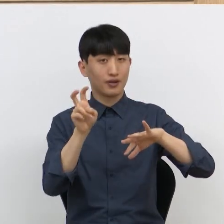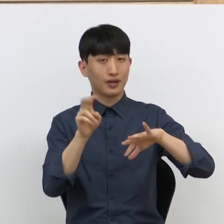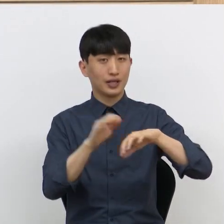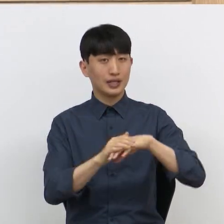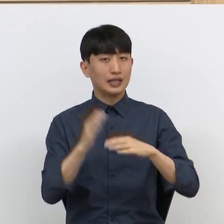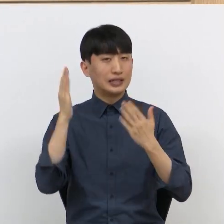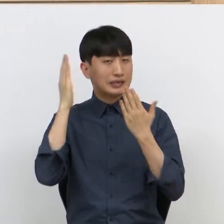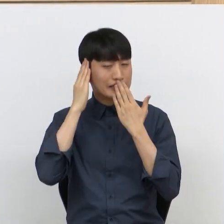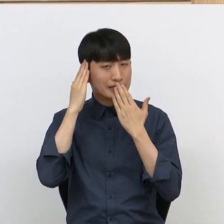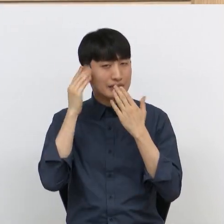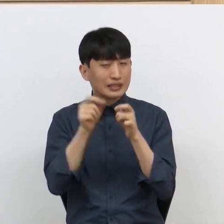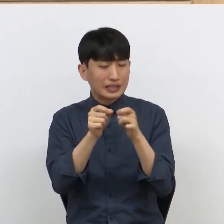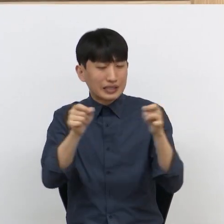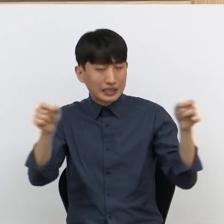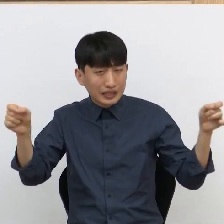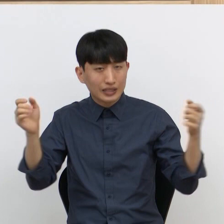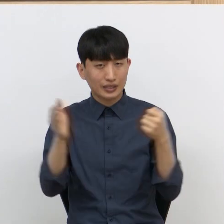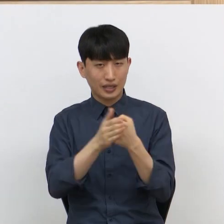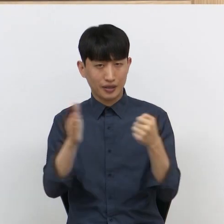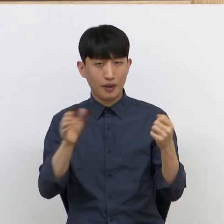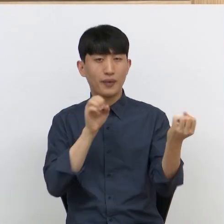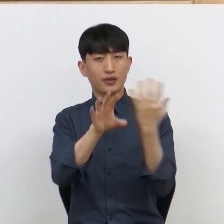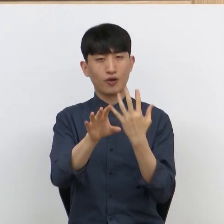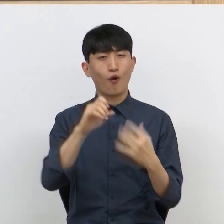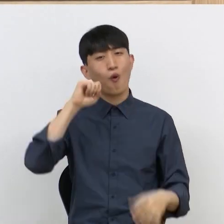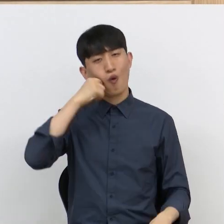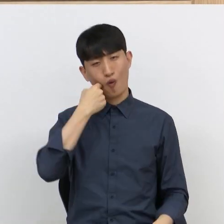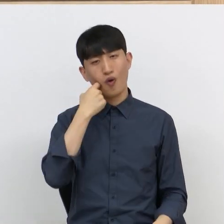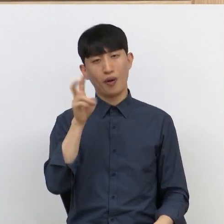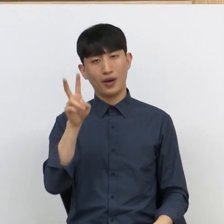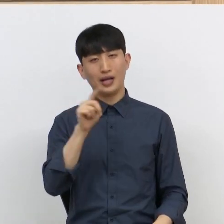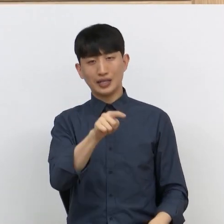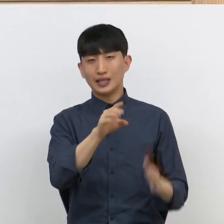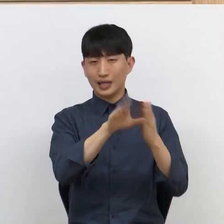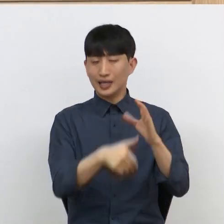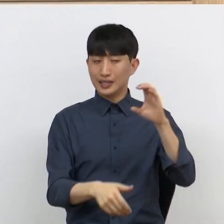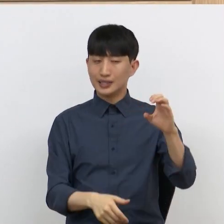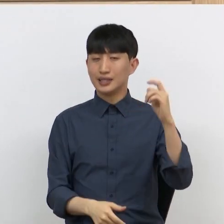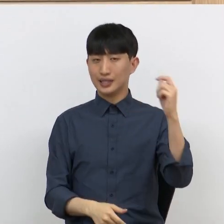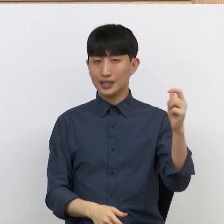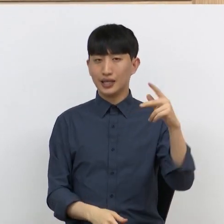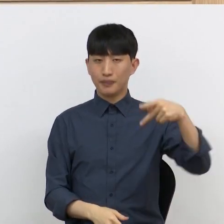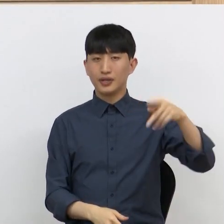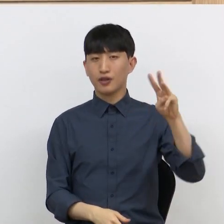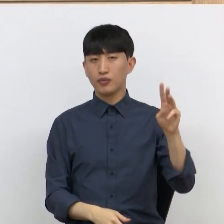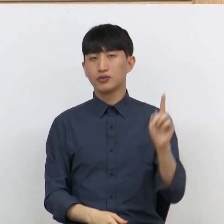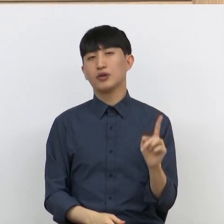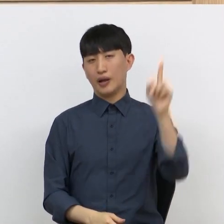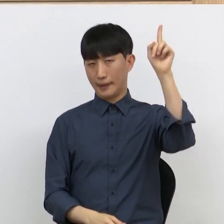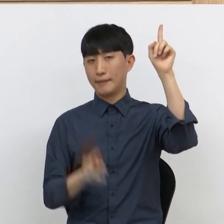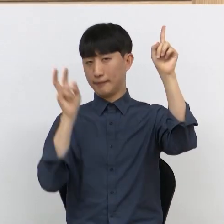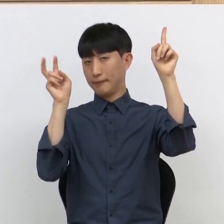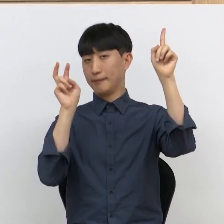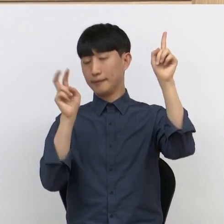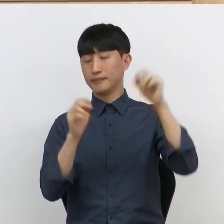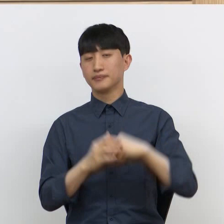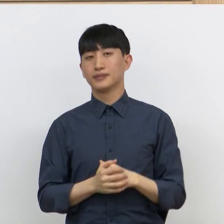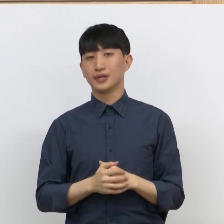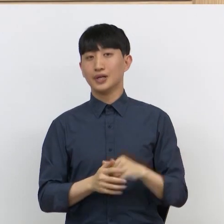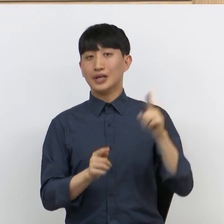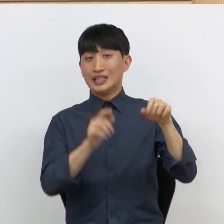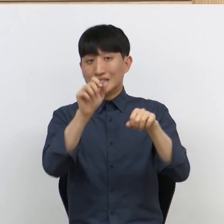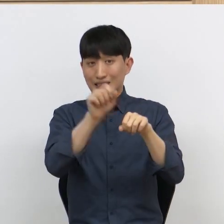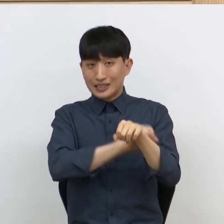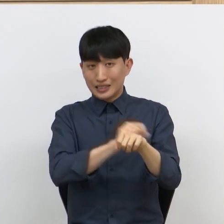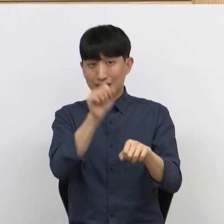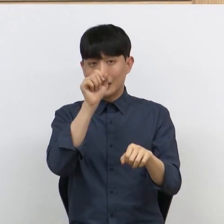피리어드가 되게 길어서 반응이 안 나오는 경우예요. 이런 경우는 아무래도 C레벨이나 T레벨, PW 수치가 되게 높을 수밖에 없습니다. 특히 여기서